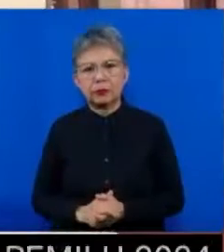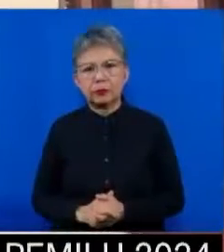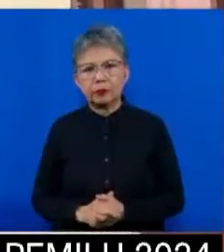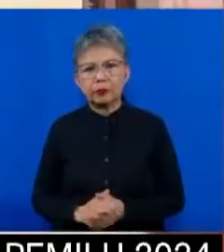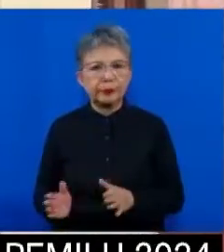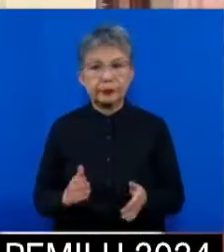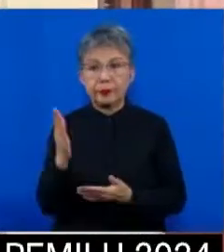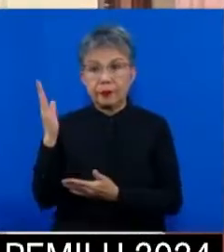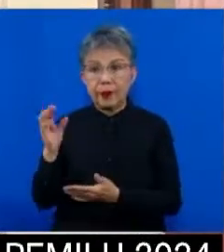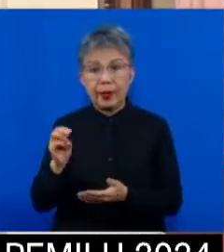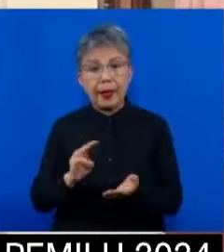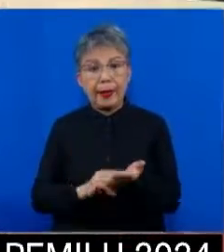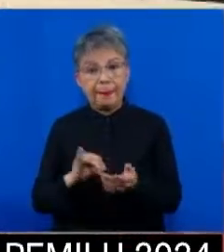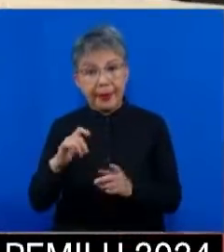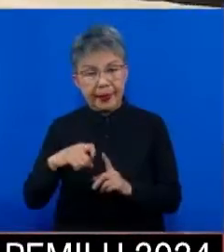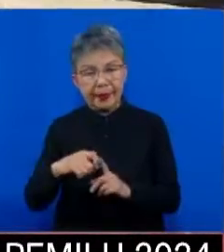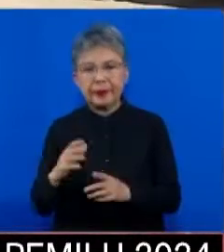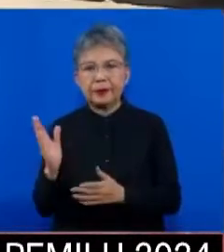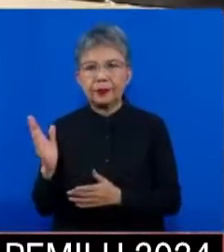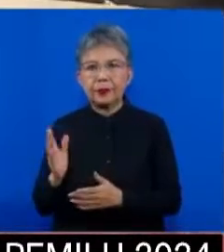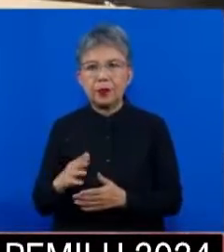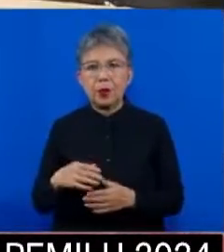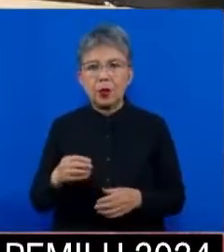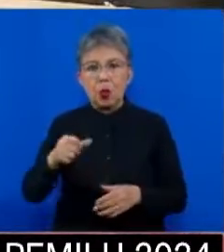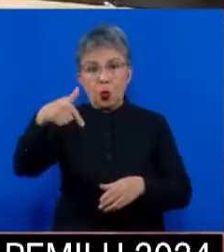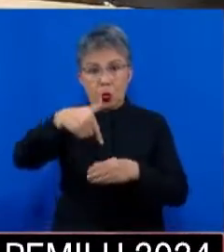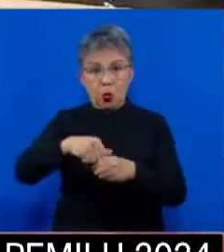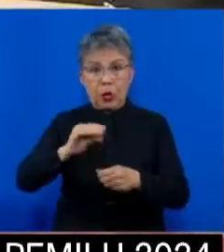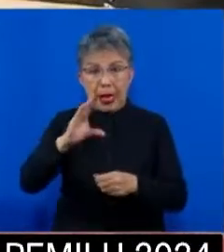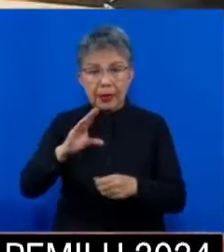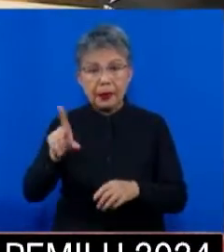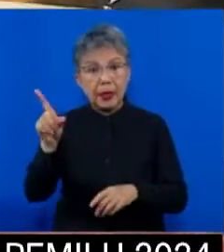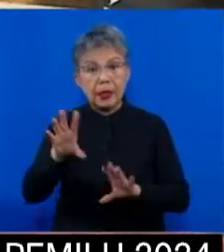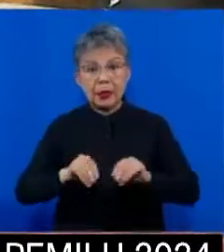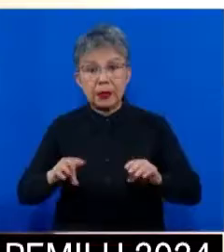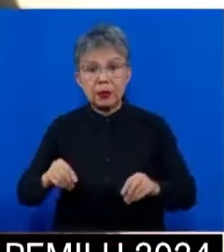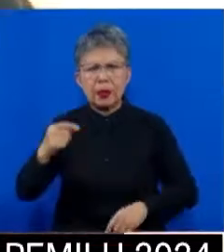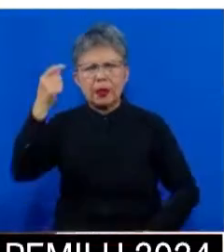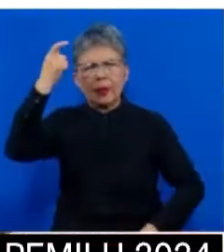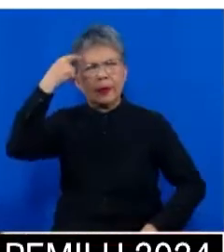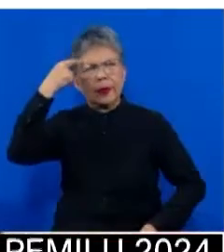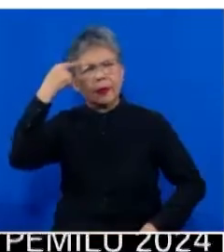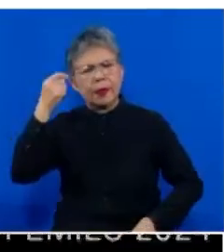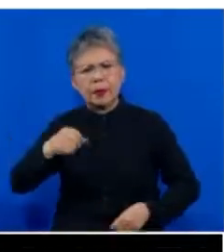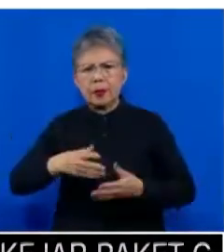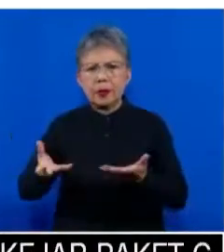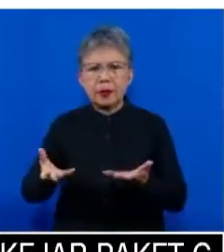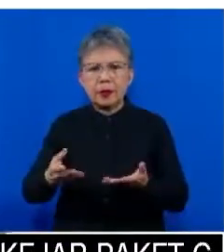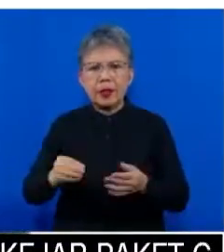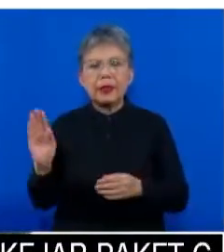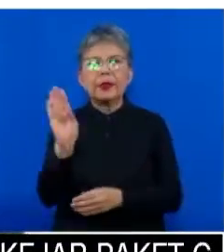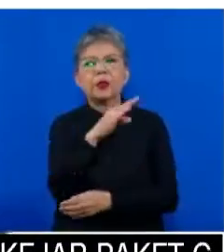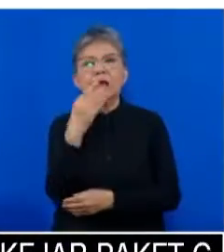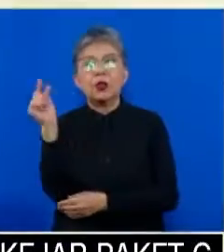Beda lagi dengan Mikdar Tisnawan. Setelah harga BBM naik, karyawan swasta ini mensiasati pengeluaran dengan menggunakan